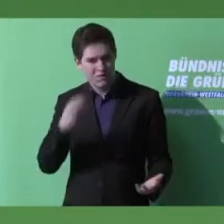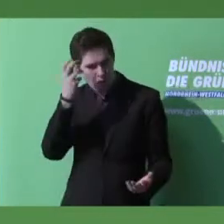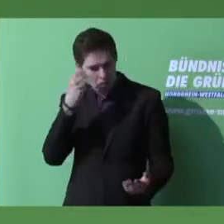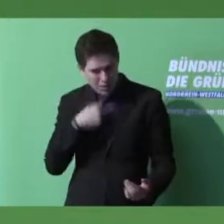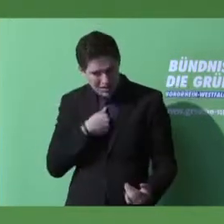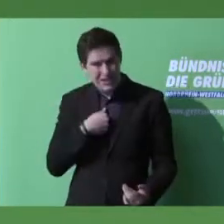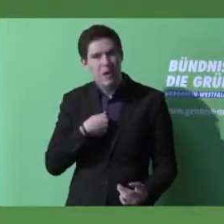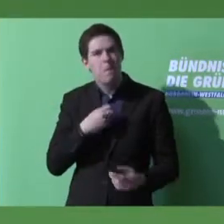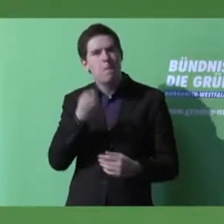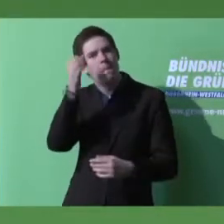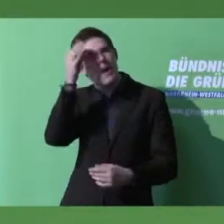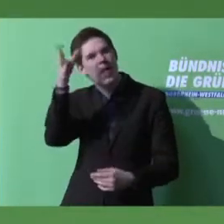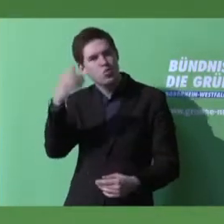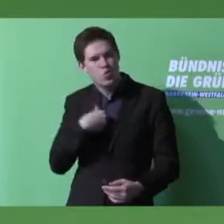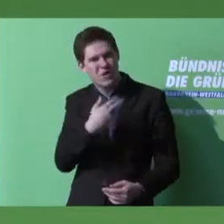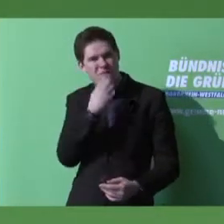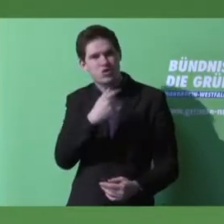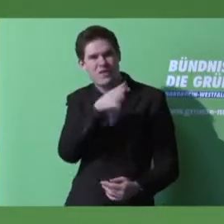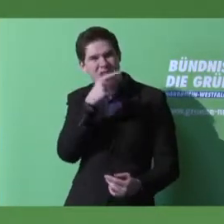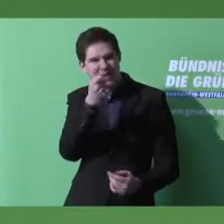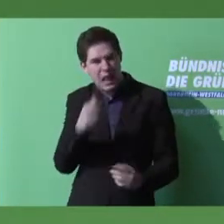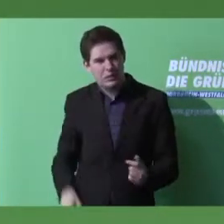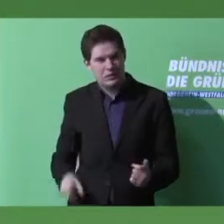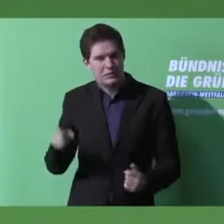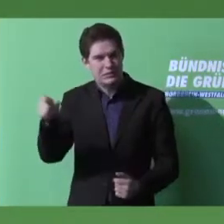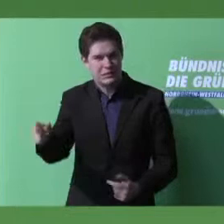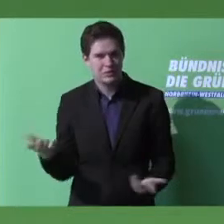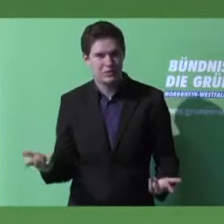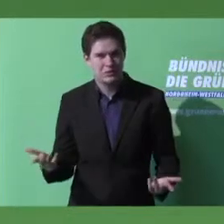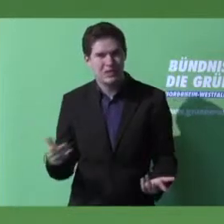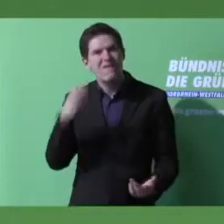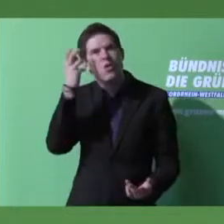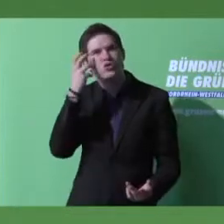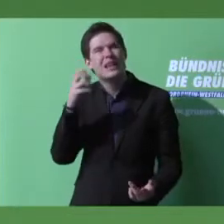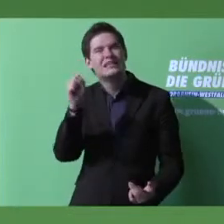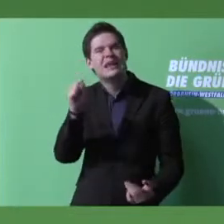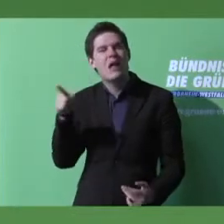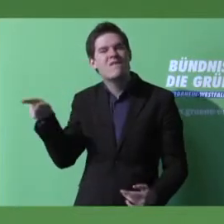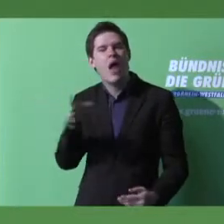Bildung ausgeben wollten, wenn Silvia so viel zur Verfügung hätte,